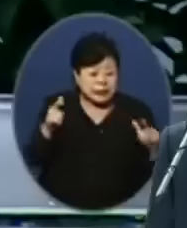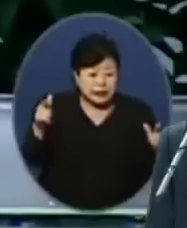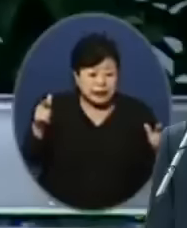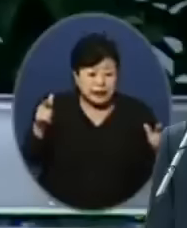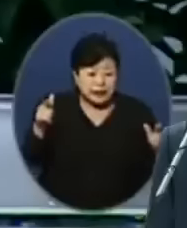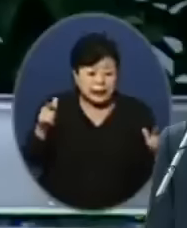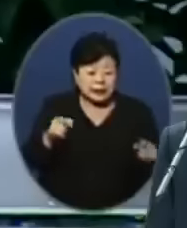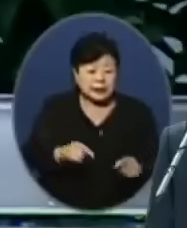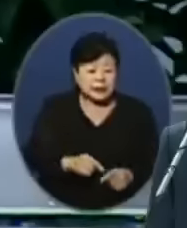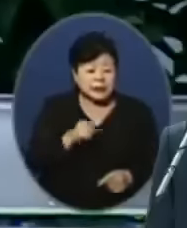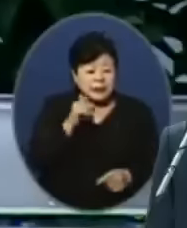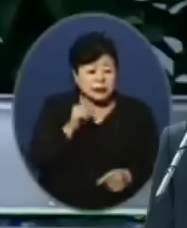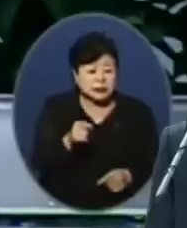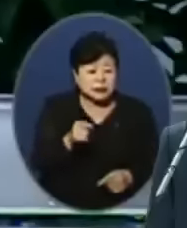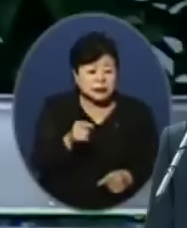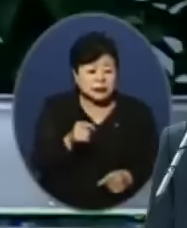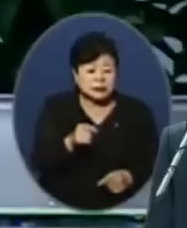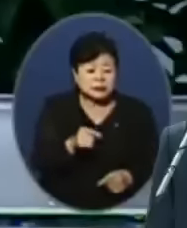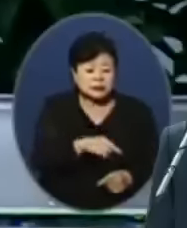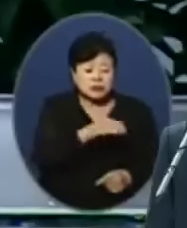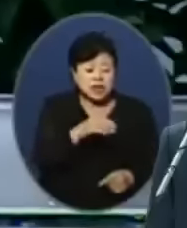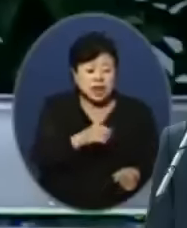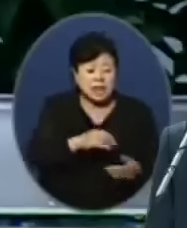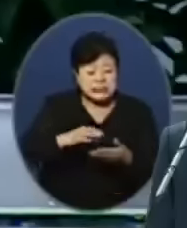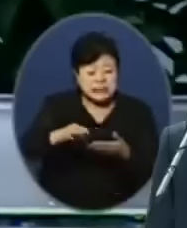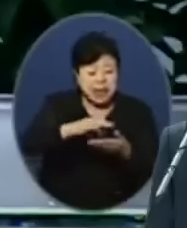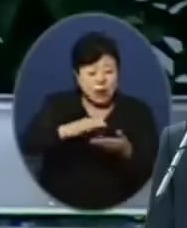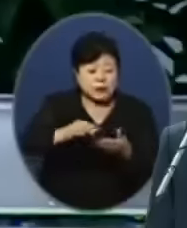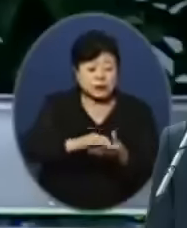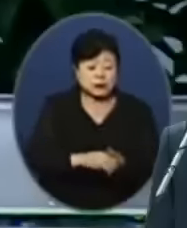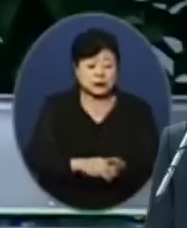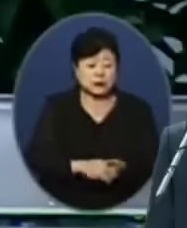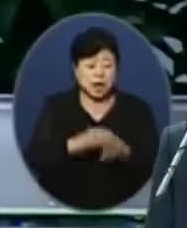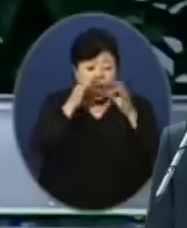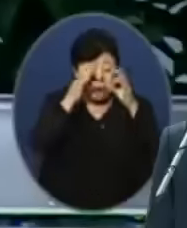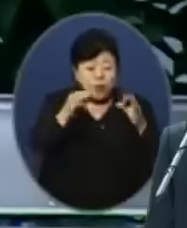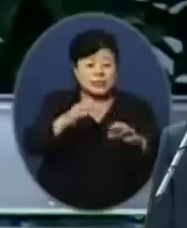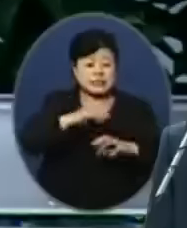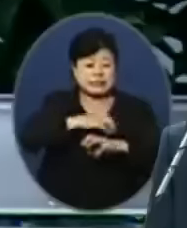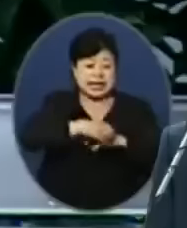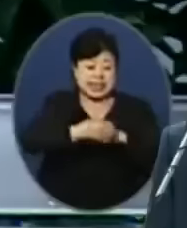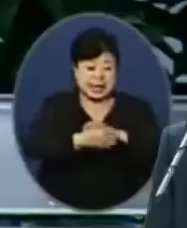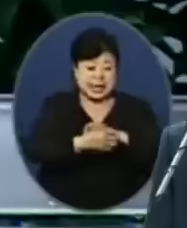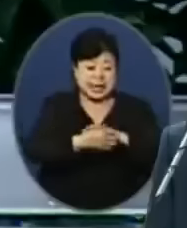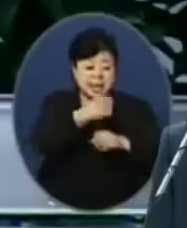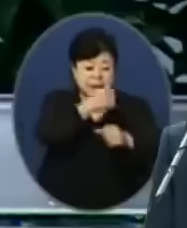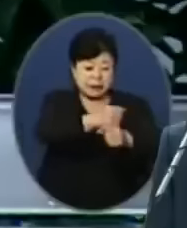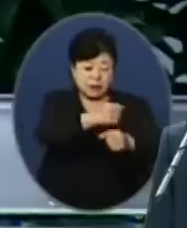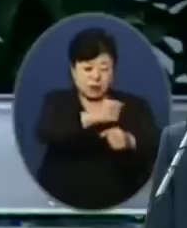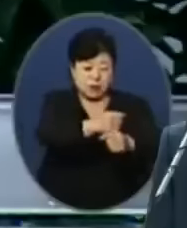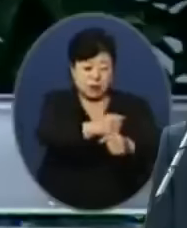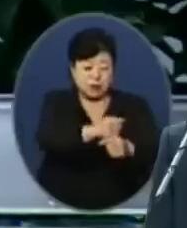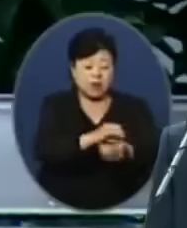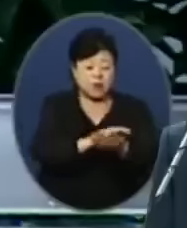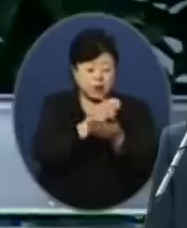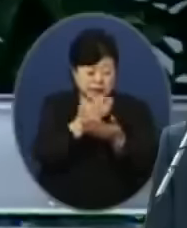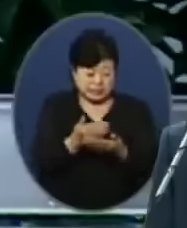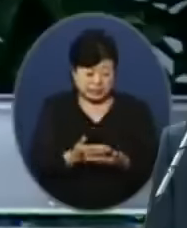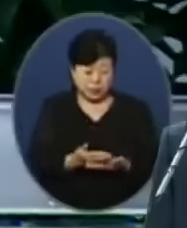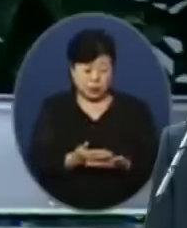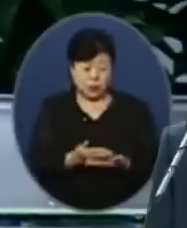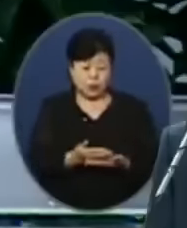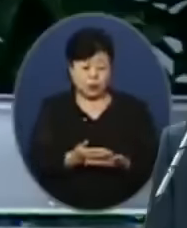않습니까? 이것을 우리가 사용함으로 말미암아 보이는 세계를 만들고 변화시키고